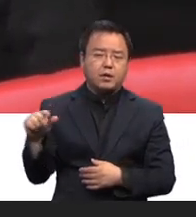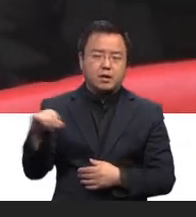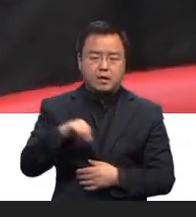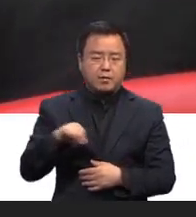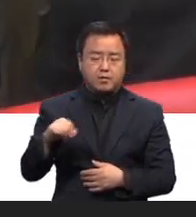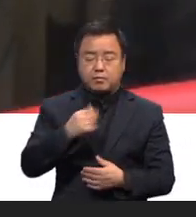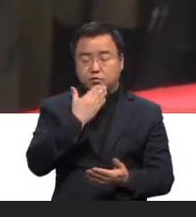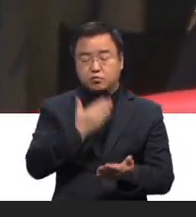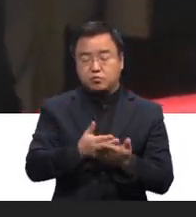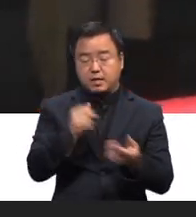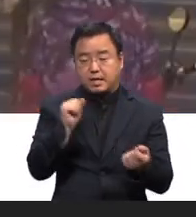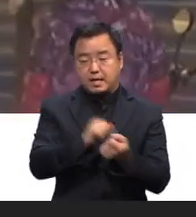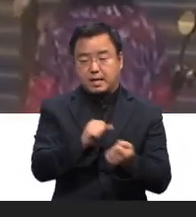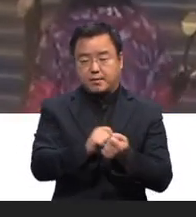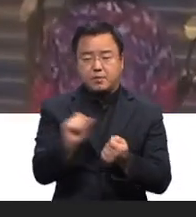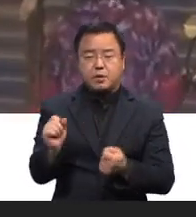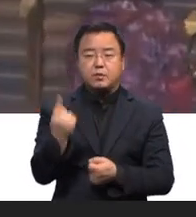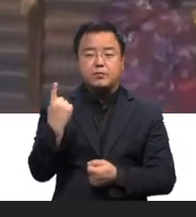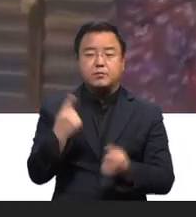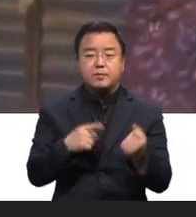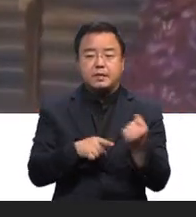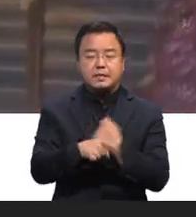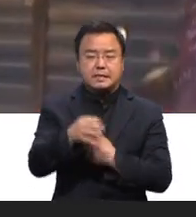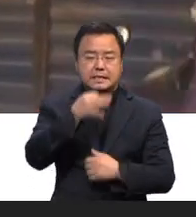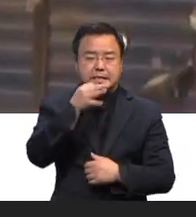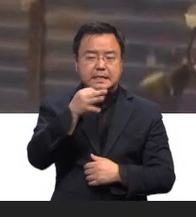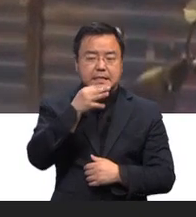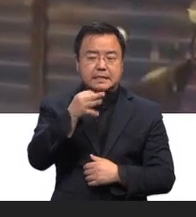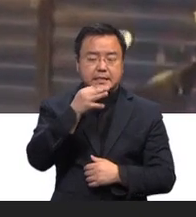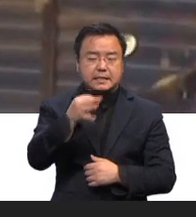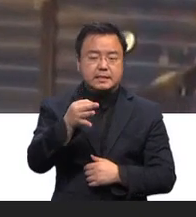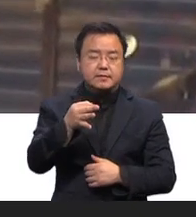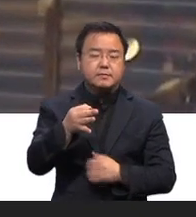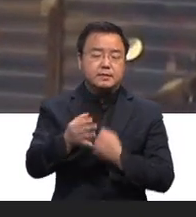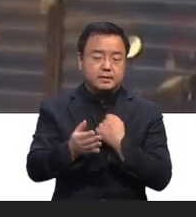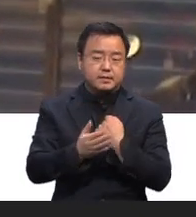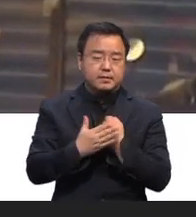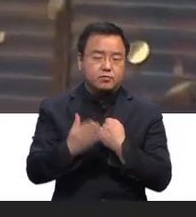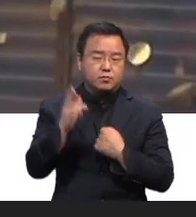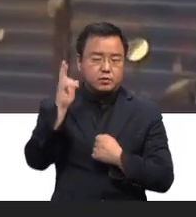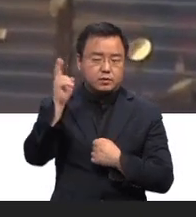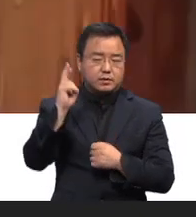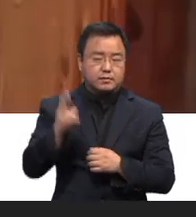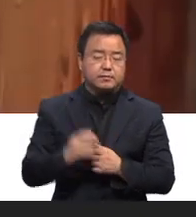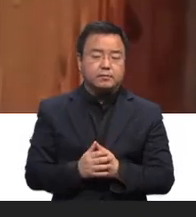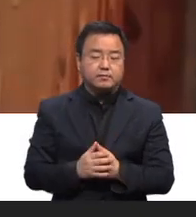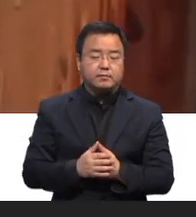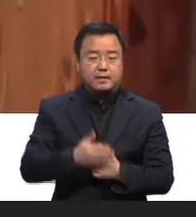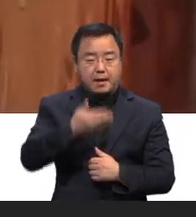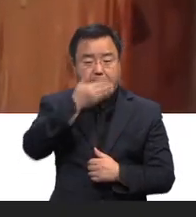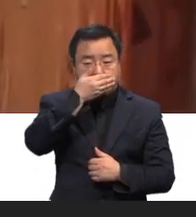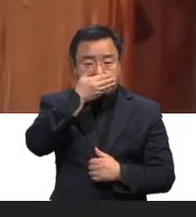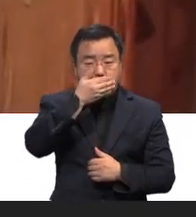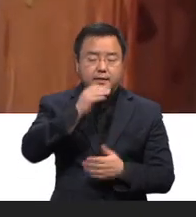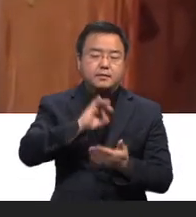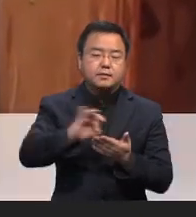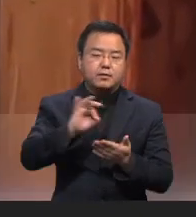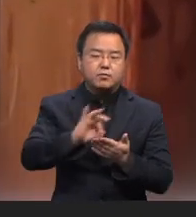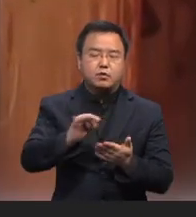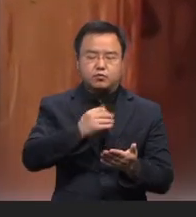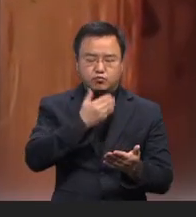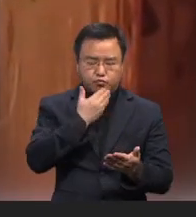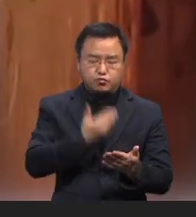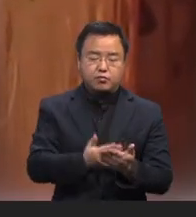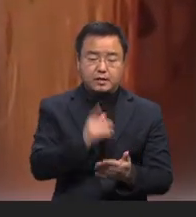주요 감염 경로는 기침이나 재채기 레스트 나오는 분 매물이 다 이렇게 추정하고 있습니다 그래서 마스크를 쓰는 게 그만큼 중요하다는